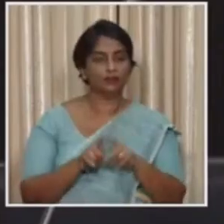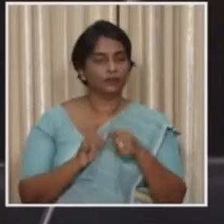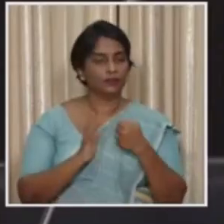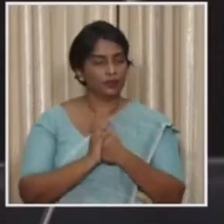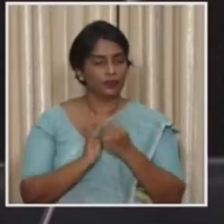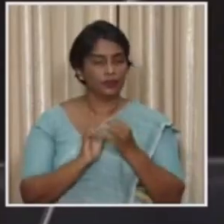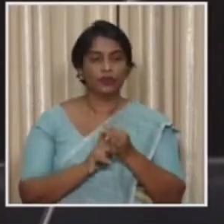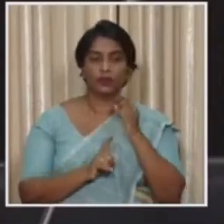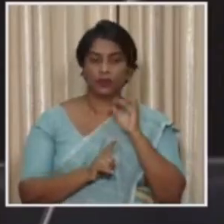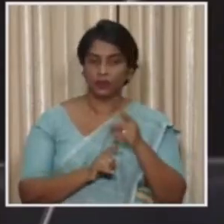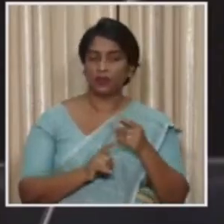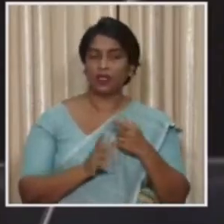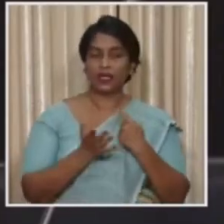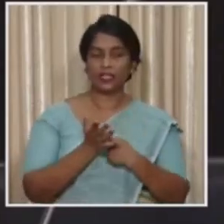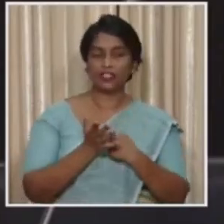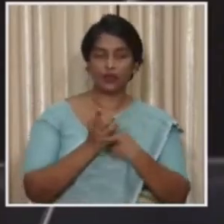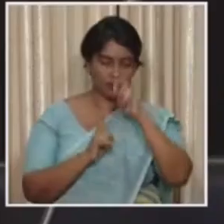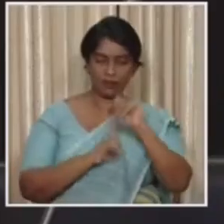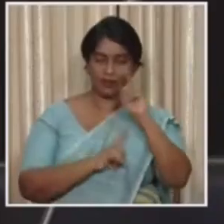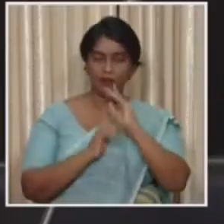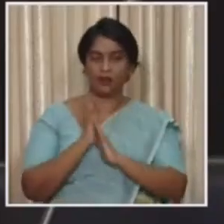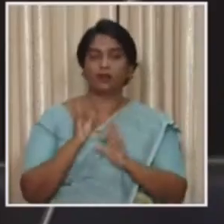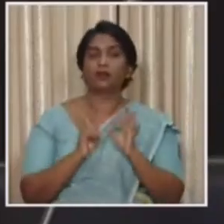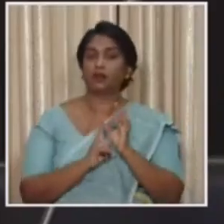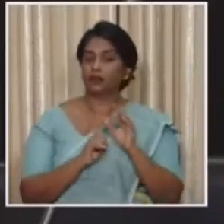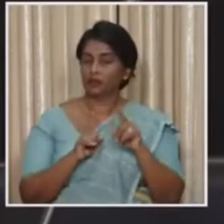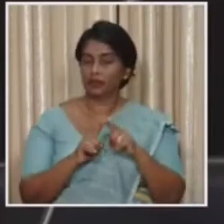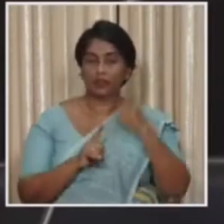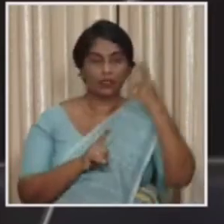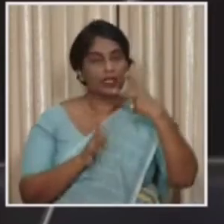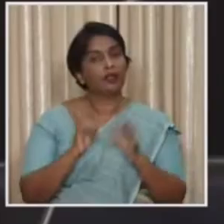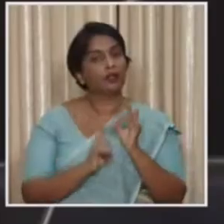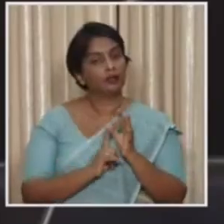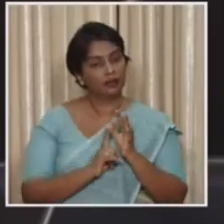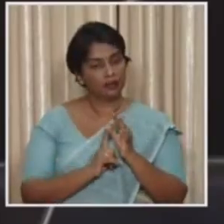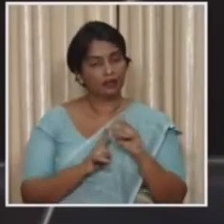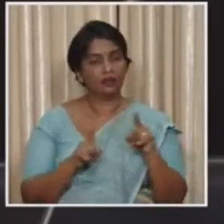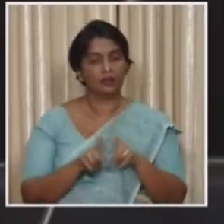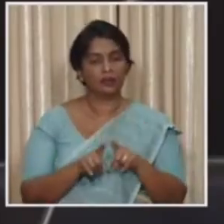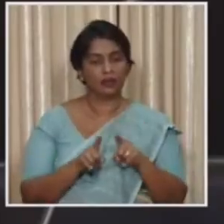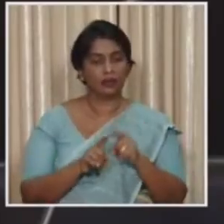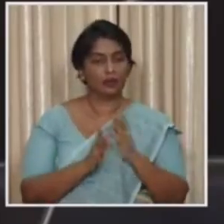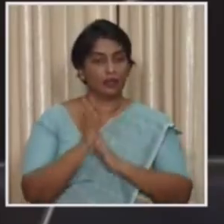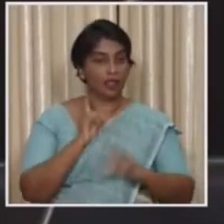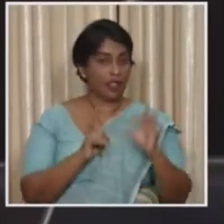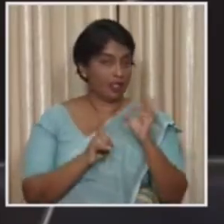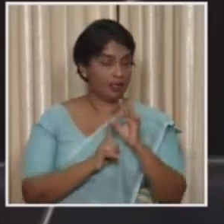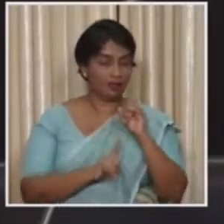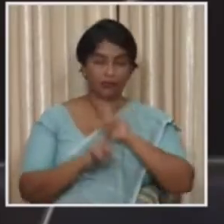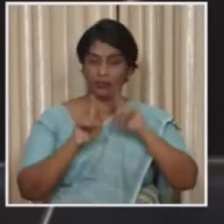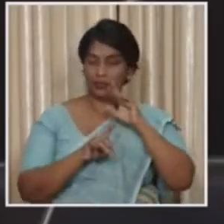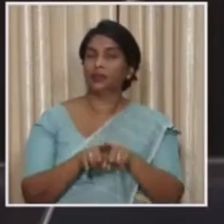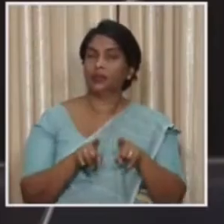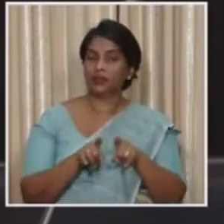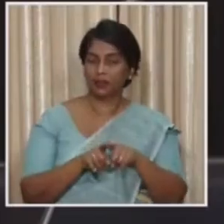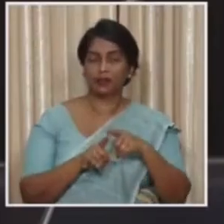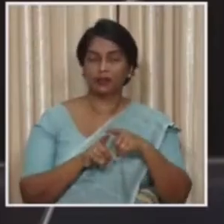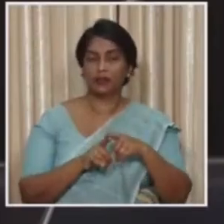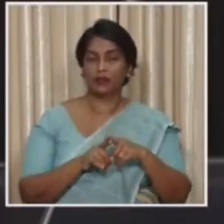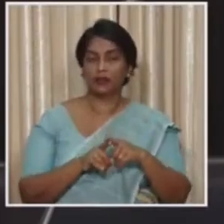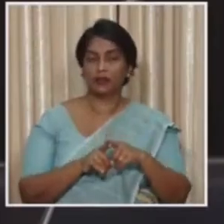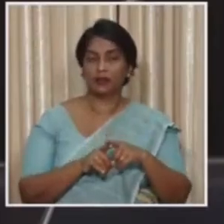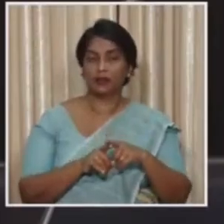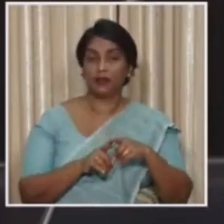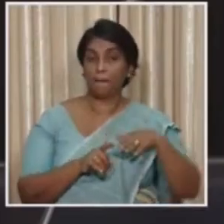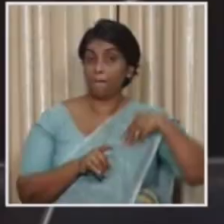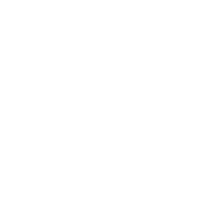பிரதி அமைச்சராக அமைச்சராக அதே போல ஒரு முதலமைச்சராக அது மாத்திரமல்லாமல் இறுதி காலங்களிலே வடக்கு